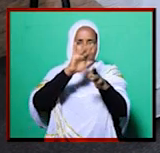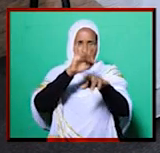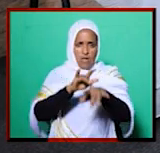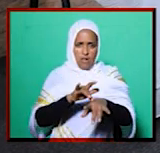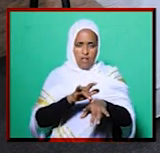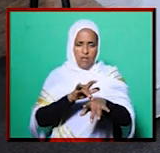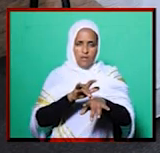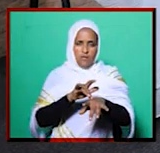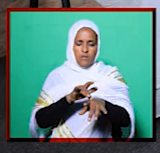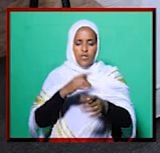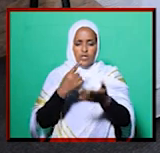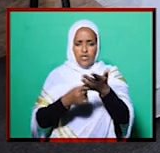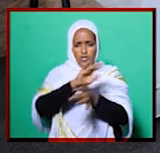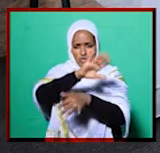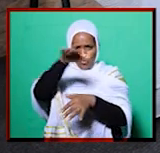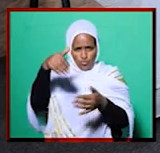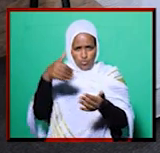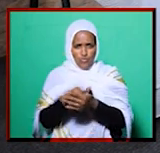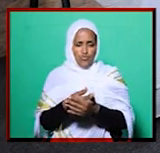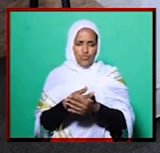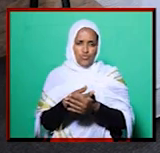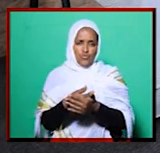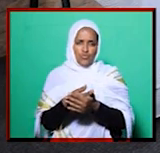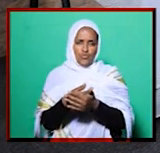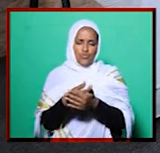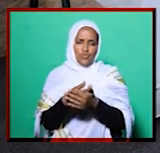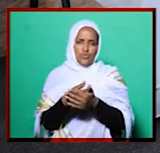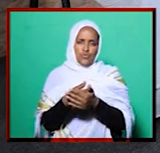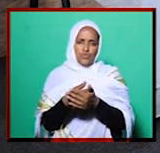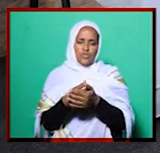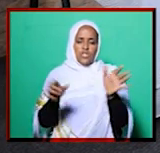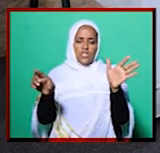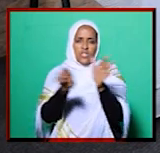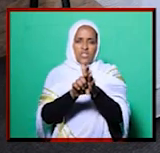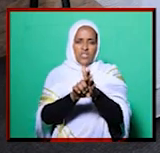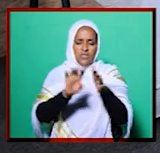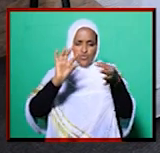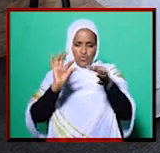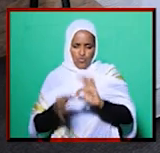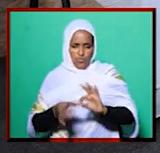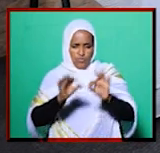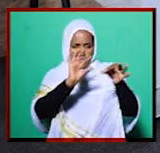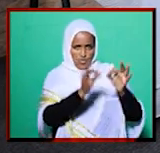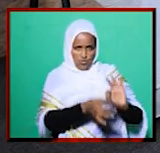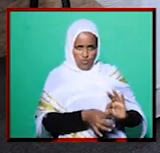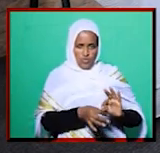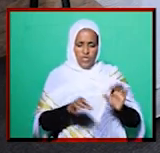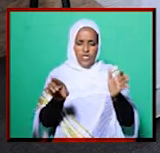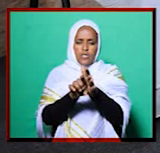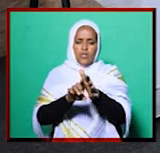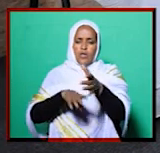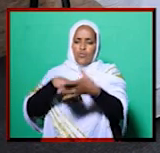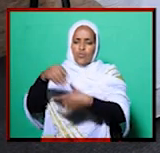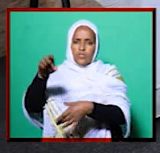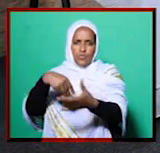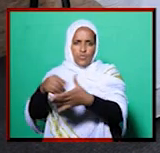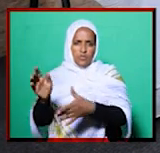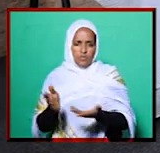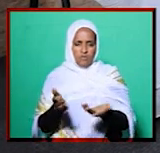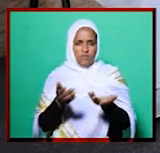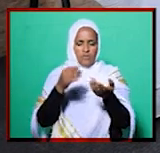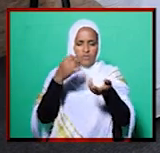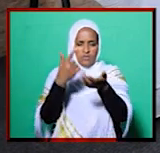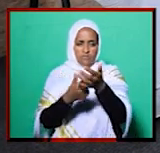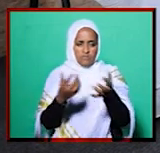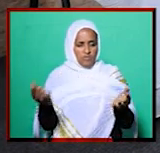ይሁን በአስተዳደርም ይሁን ያለውን ነገር አጥንተው ለሲኖዶሱ የሚያቀርቡ ያለቀለት ነገር ለሲኖዶሱ ያቀርባሉ። ሲኖዶሱ በመንፈስ